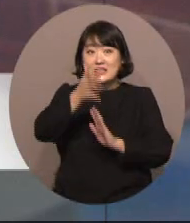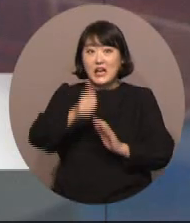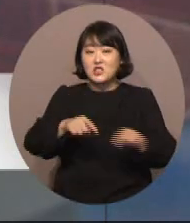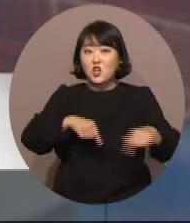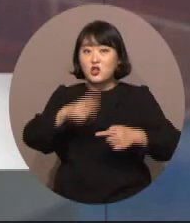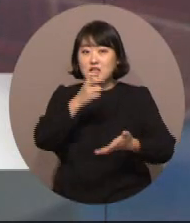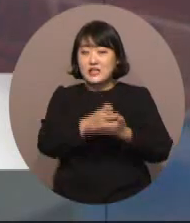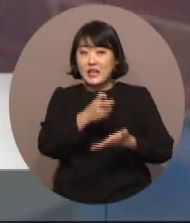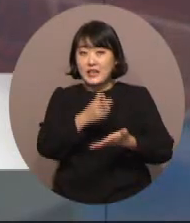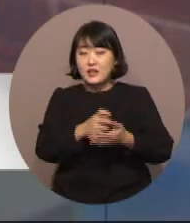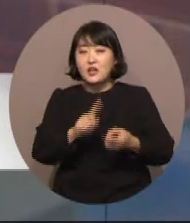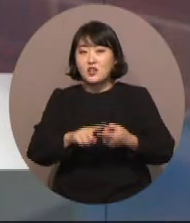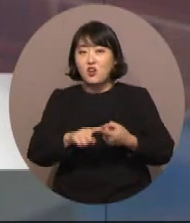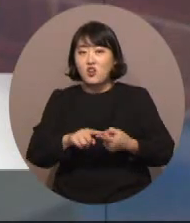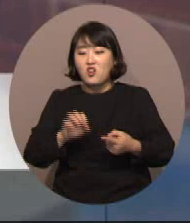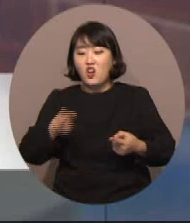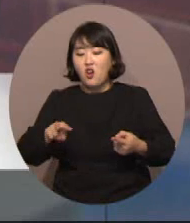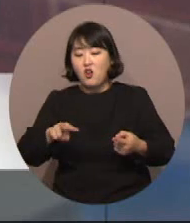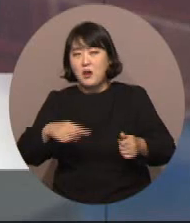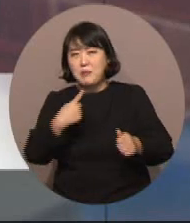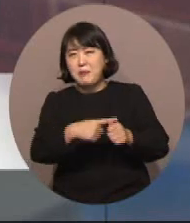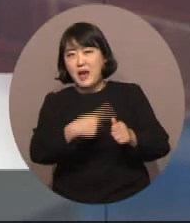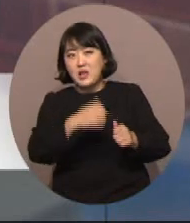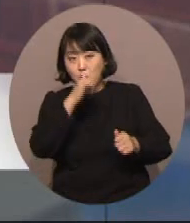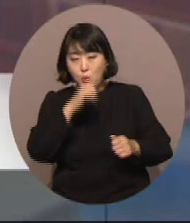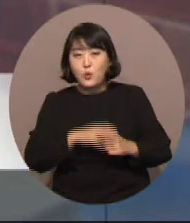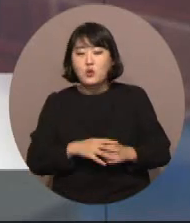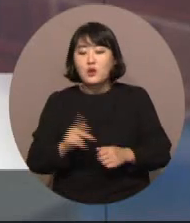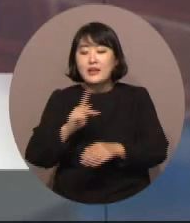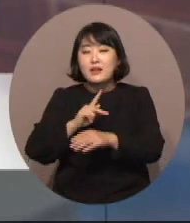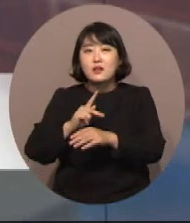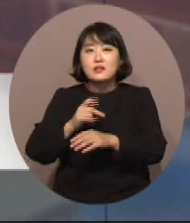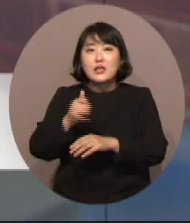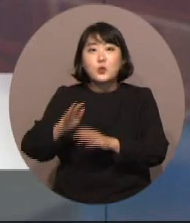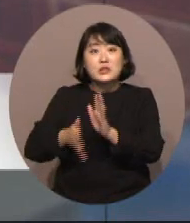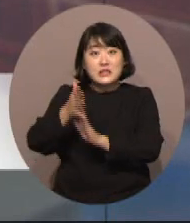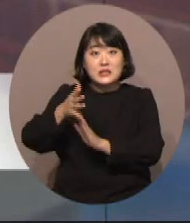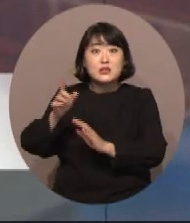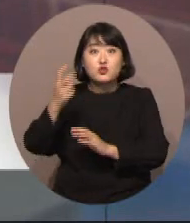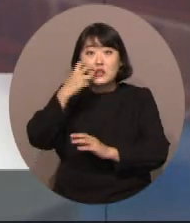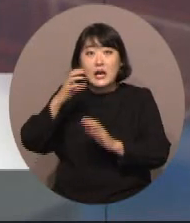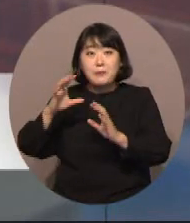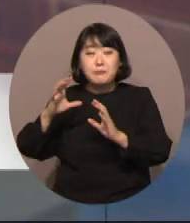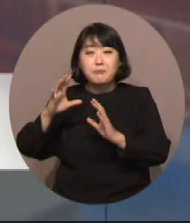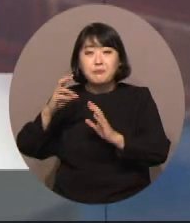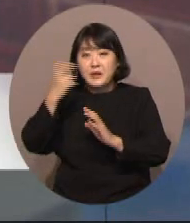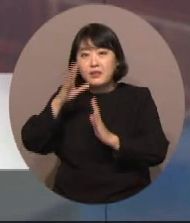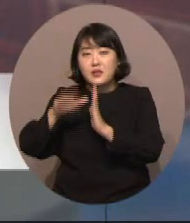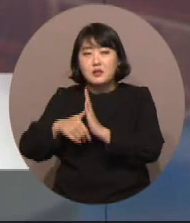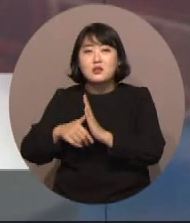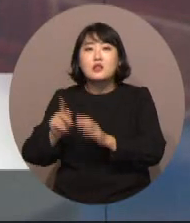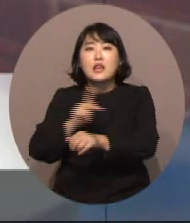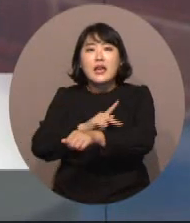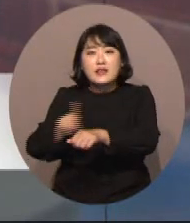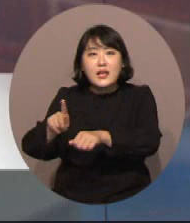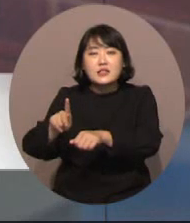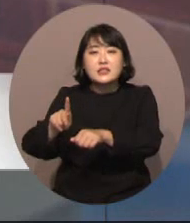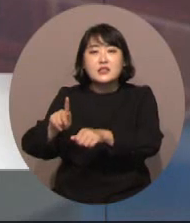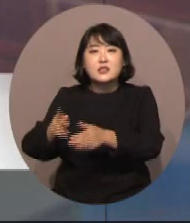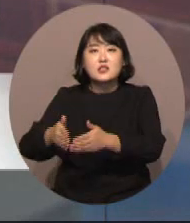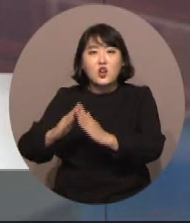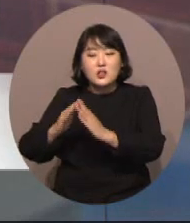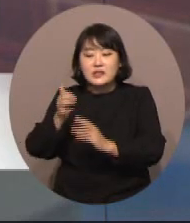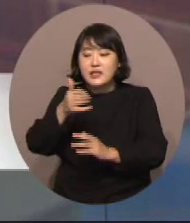여당의 비판이 쏟아졌고 세종시 국감에서는 KTX 세종역 설치와 세종시 공무원의 잇단 극단적 선택